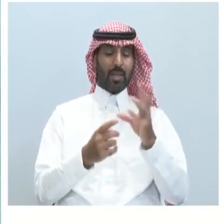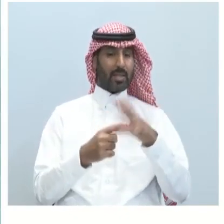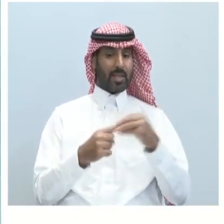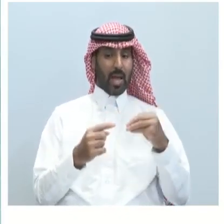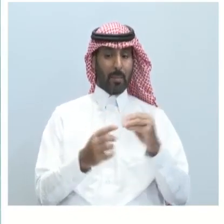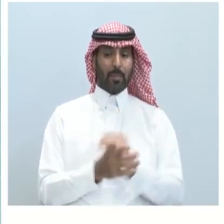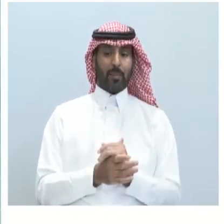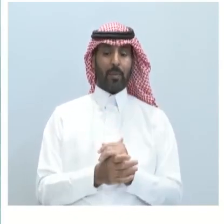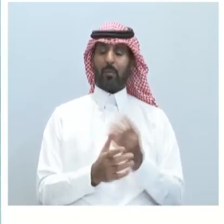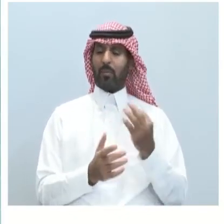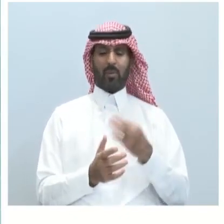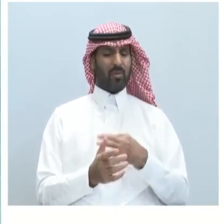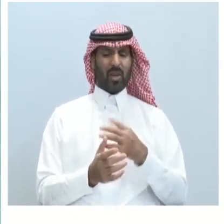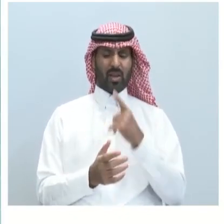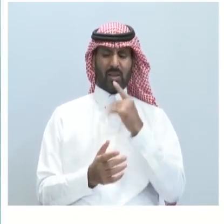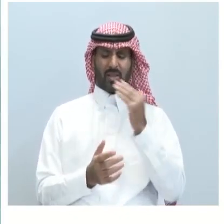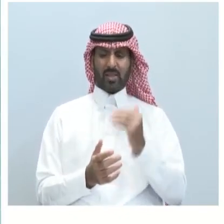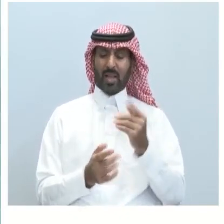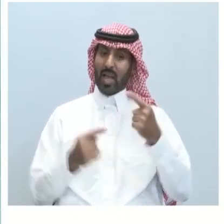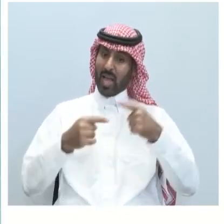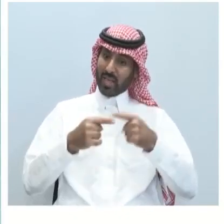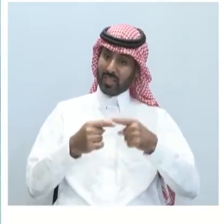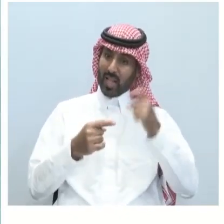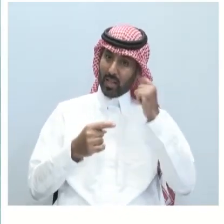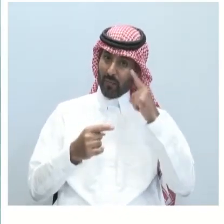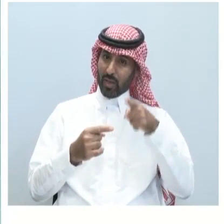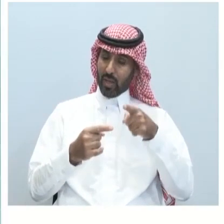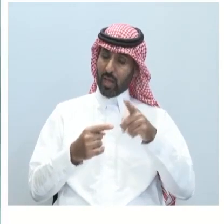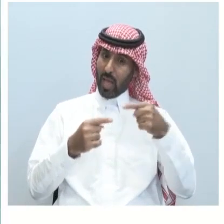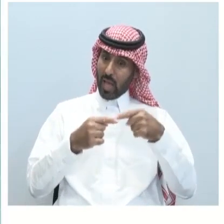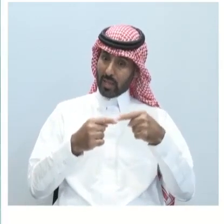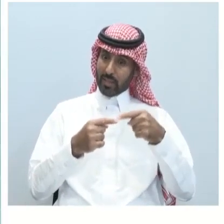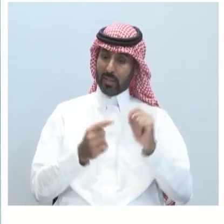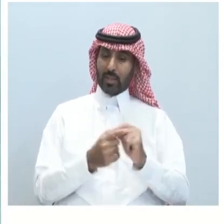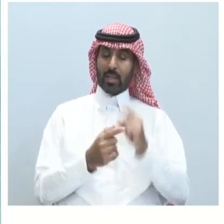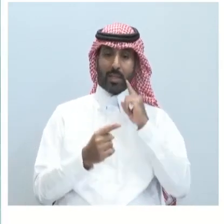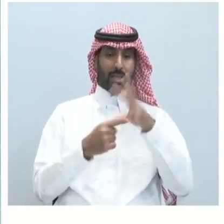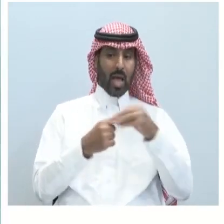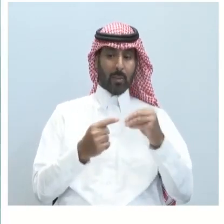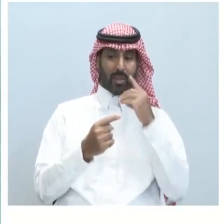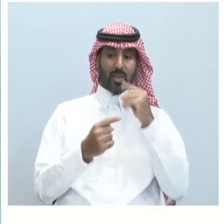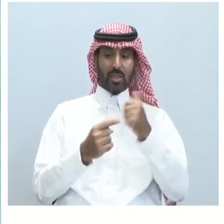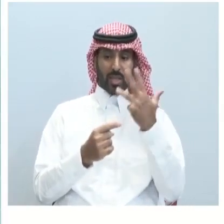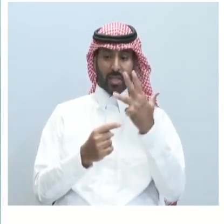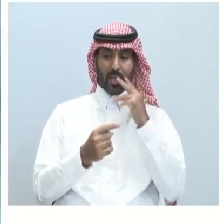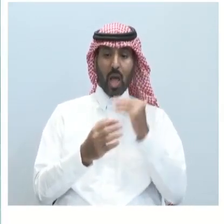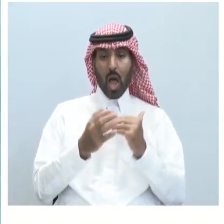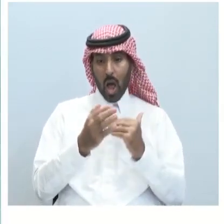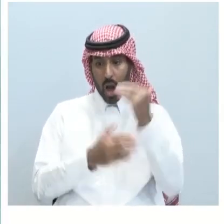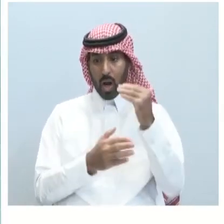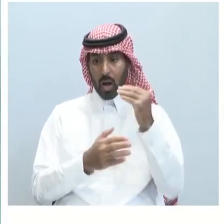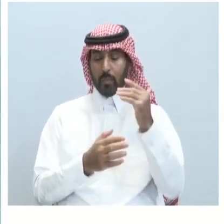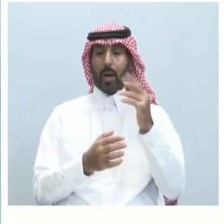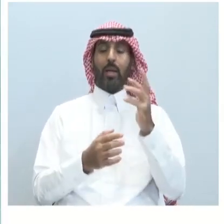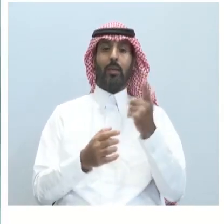باشاره سالب معناته تكون القيمه عكس الفكره اذا هنا مهم جدا انك تعرف انه سالب تسعه وسالب خمسه